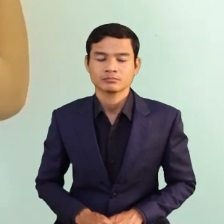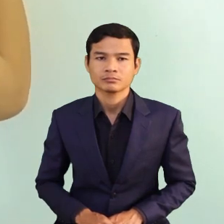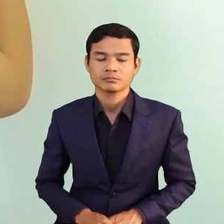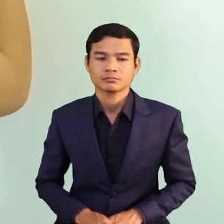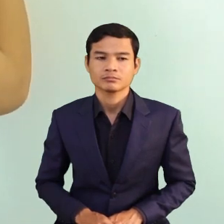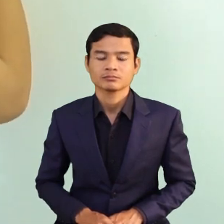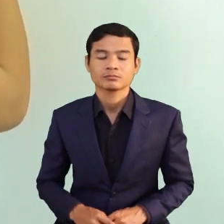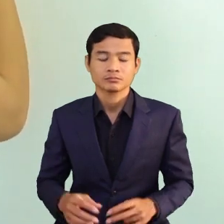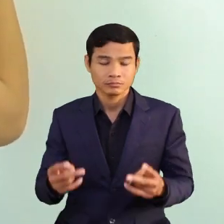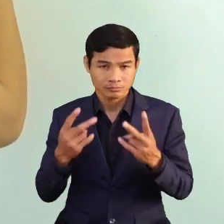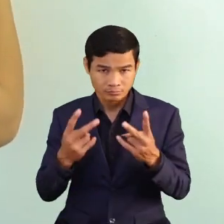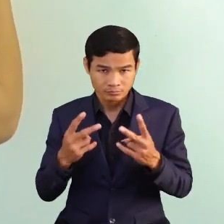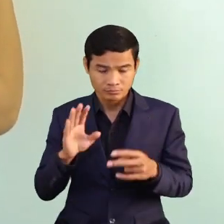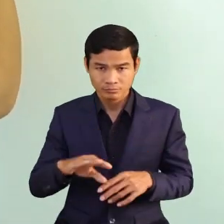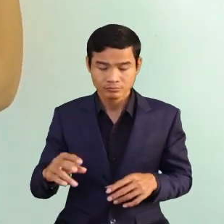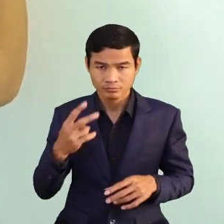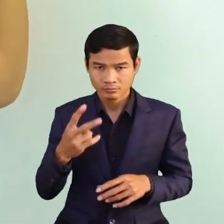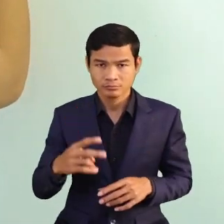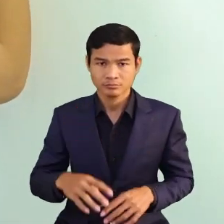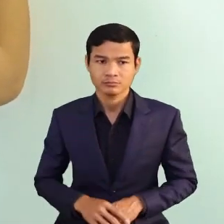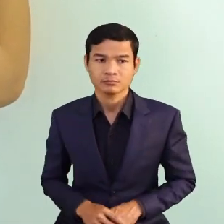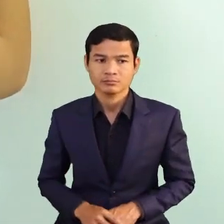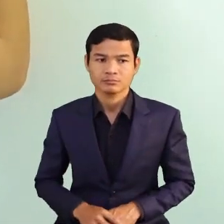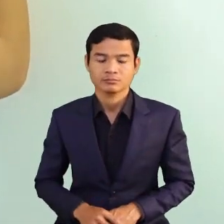ចាមើលមើល